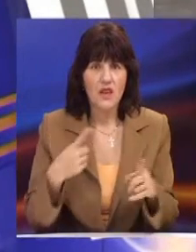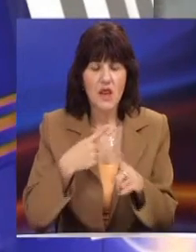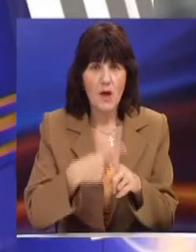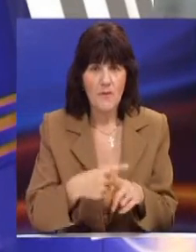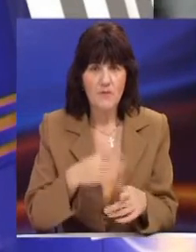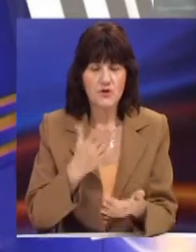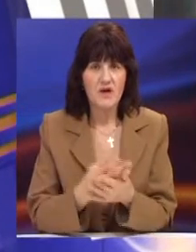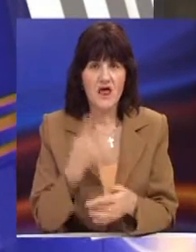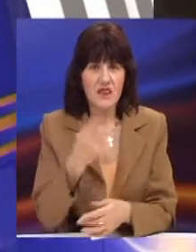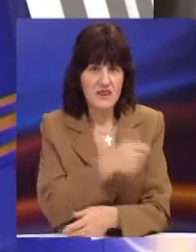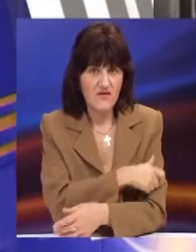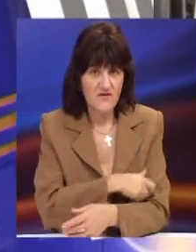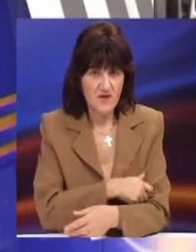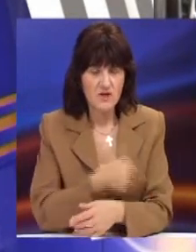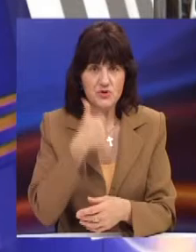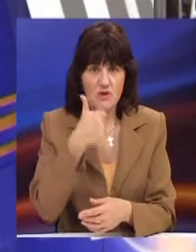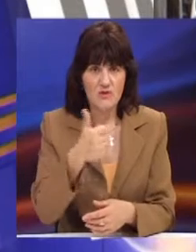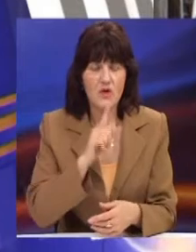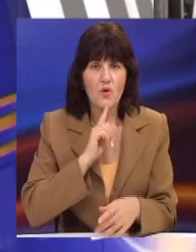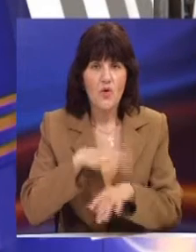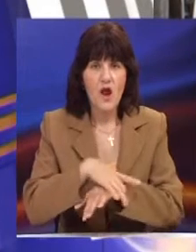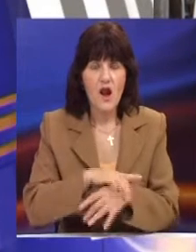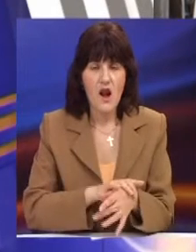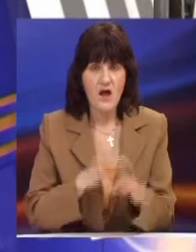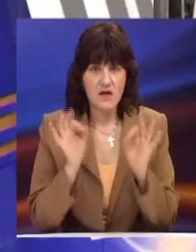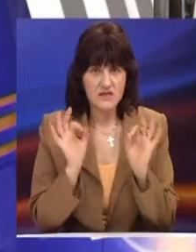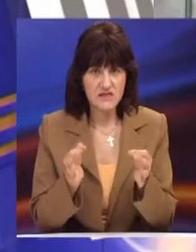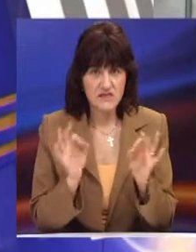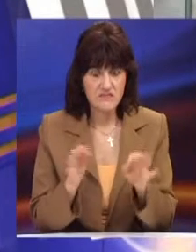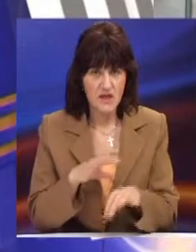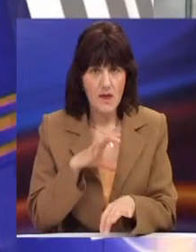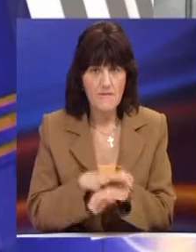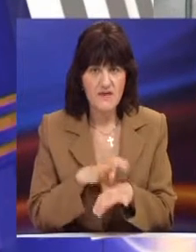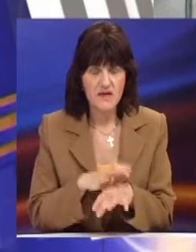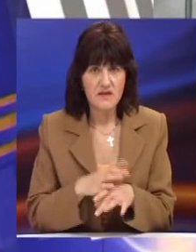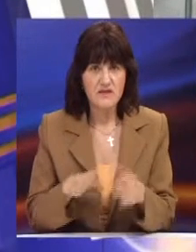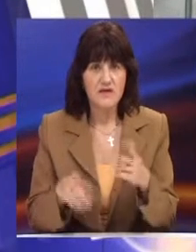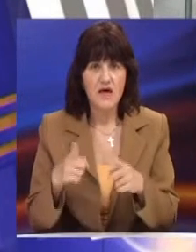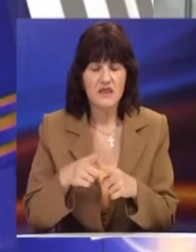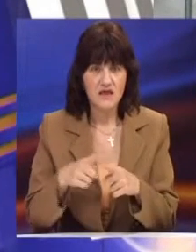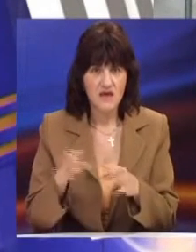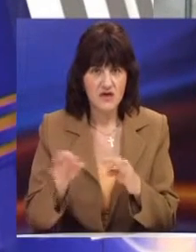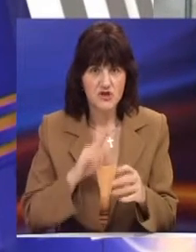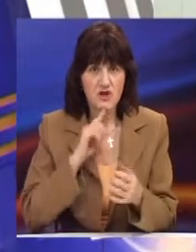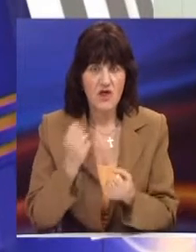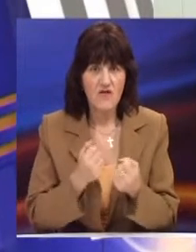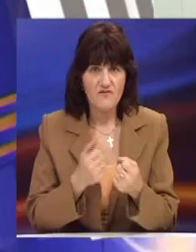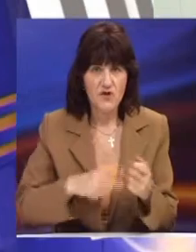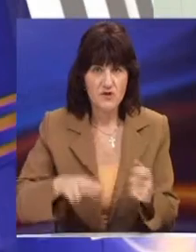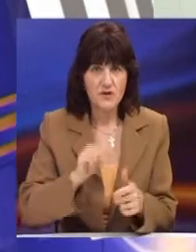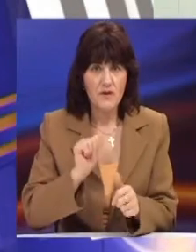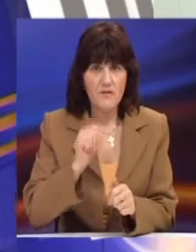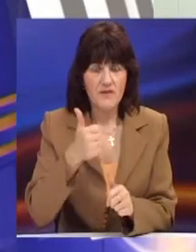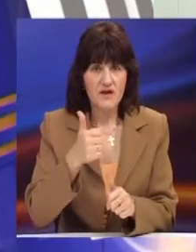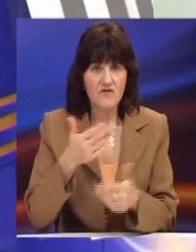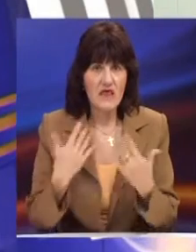pomoći dežuraju 2 ekipe. Jedna ekipa koju čine lekar, specijalista urgentne medicine, urgentni medicinski tehničar i vozač izlaze na prvi